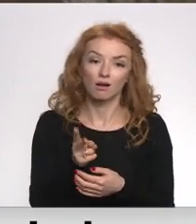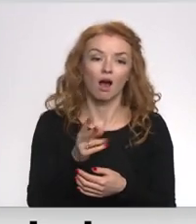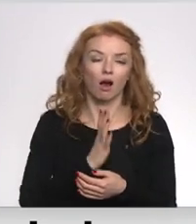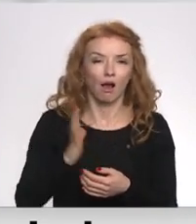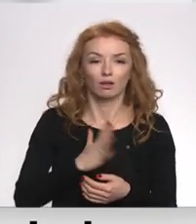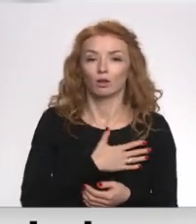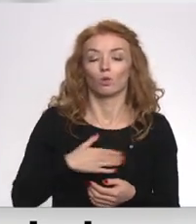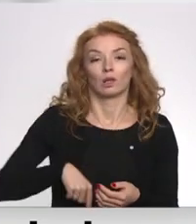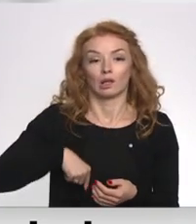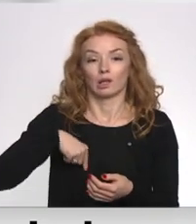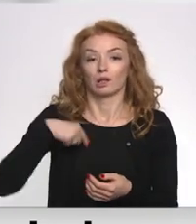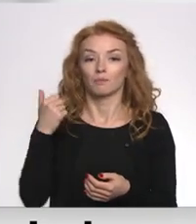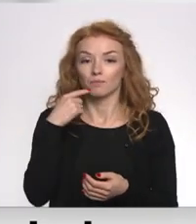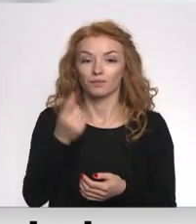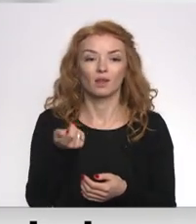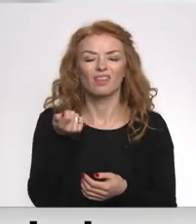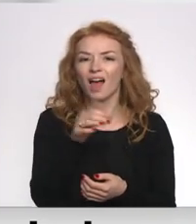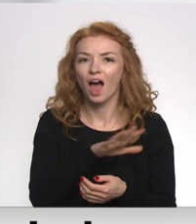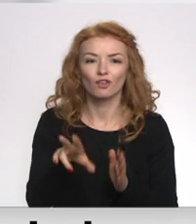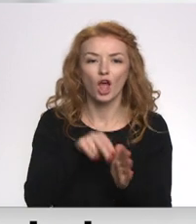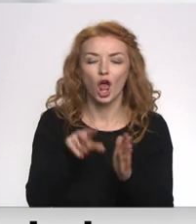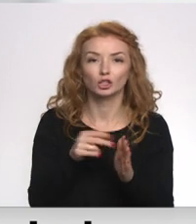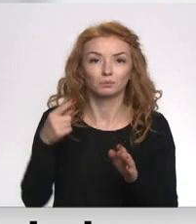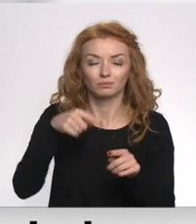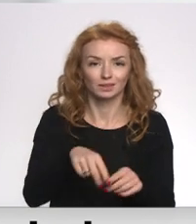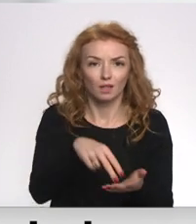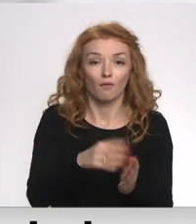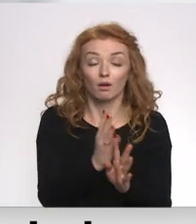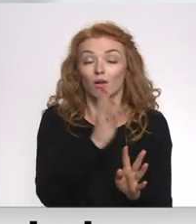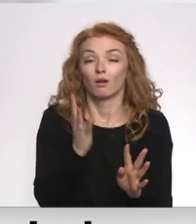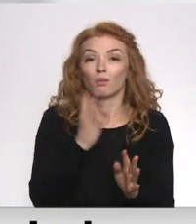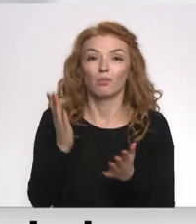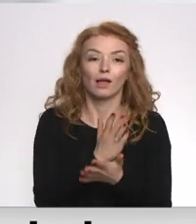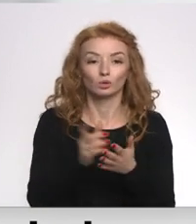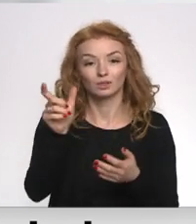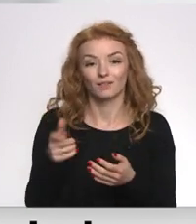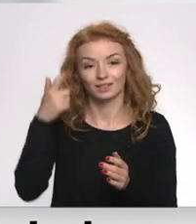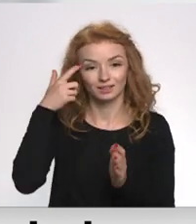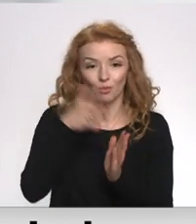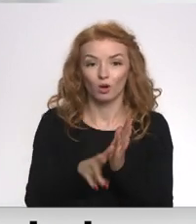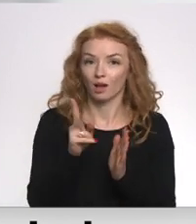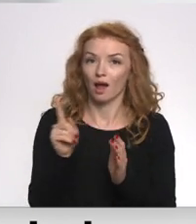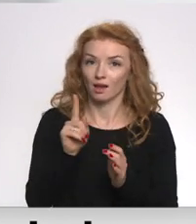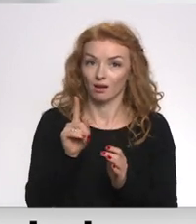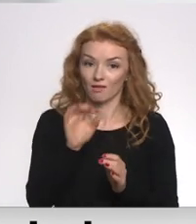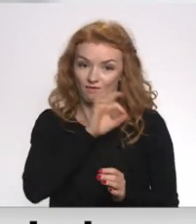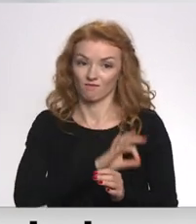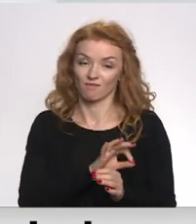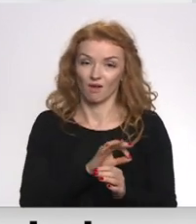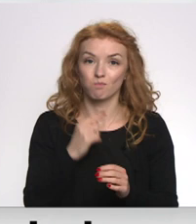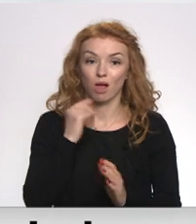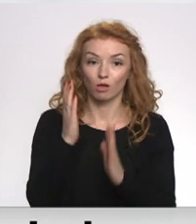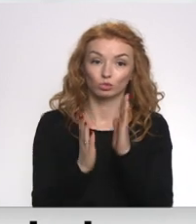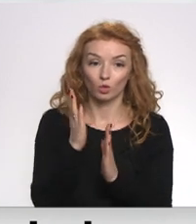ilgi. Laikam nekad vēlēšanās nebiju tādā rindā stāvējis. Cilvēki beidzot sāk saprast, ka ir diezgan veselīgi nobalsot.